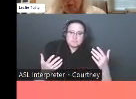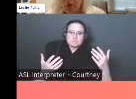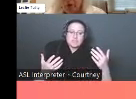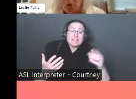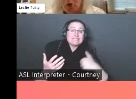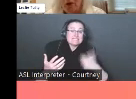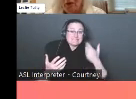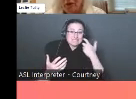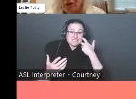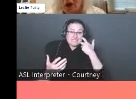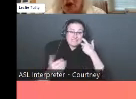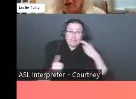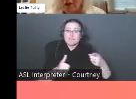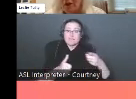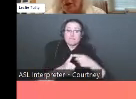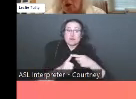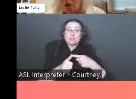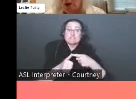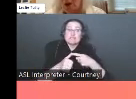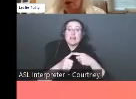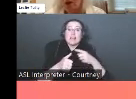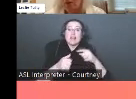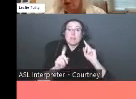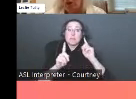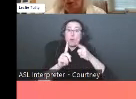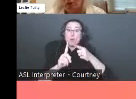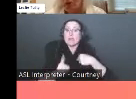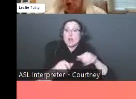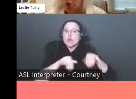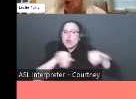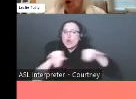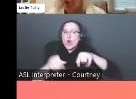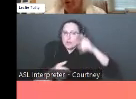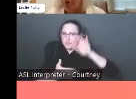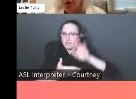semble corroborer le premier point,